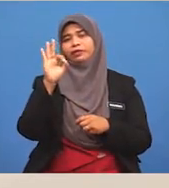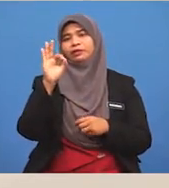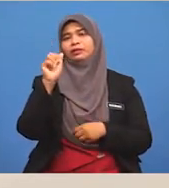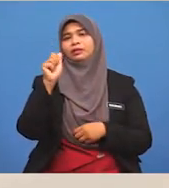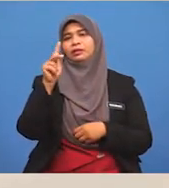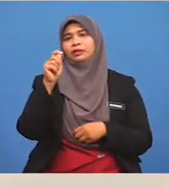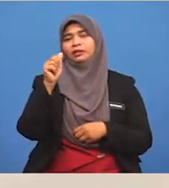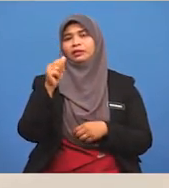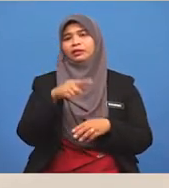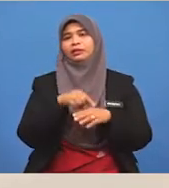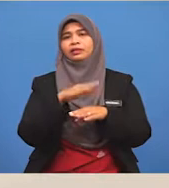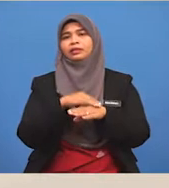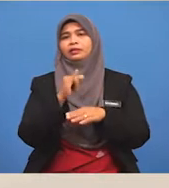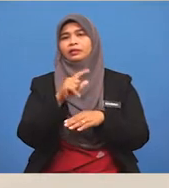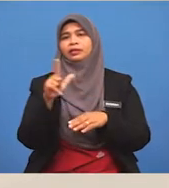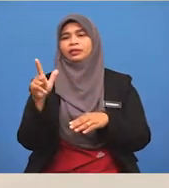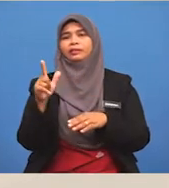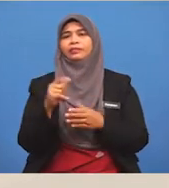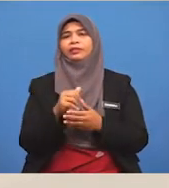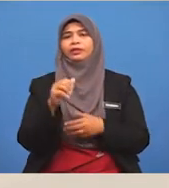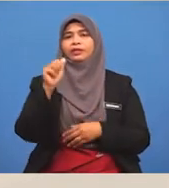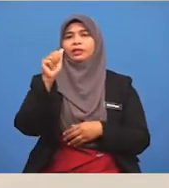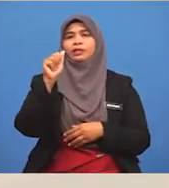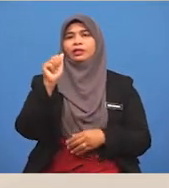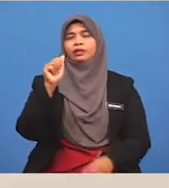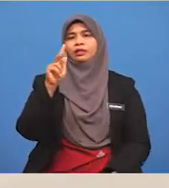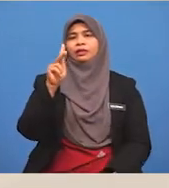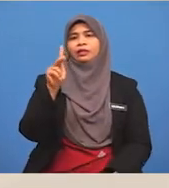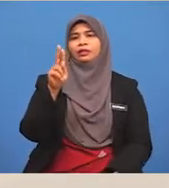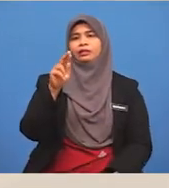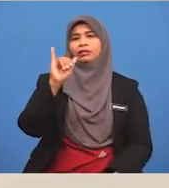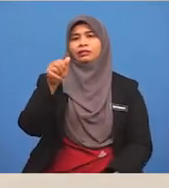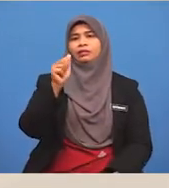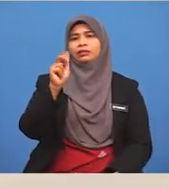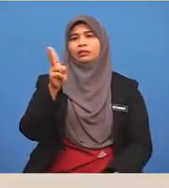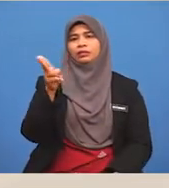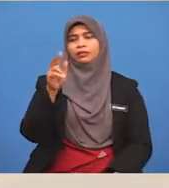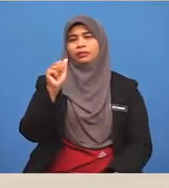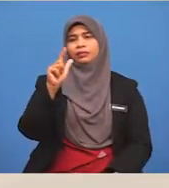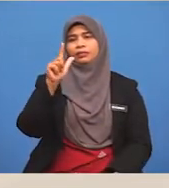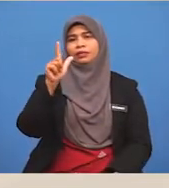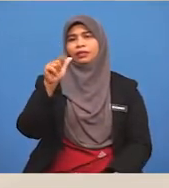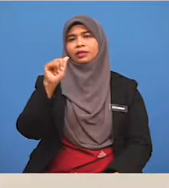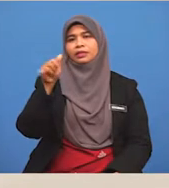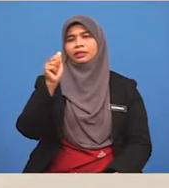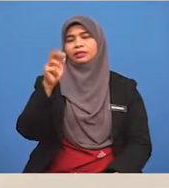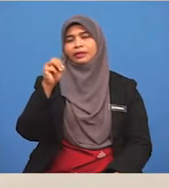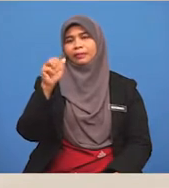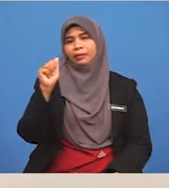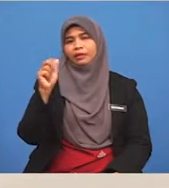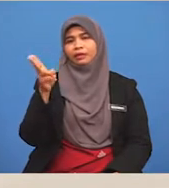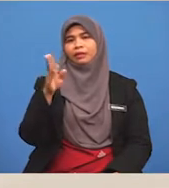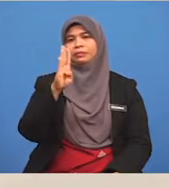bagi fakta di atas ialah A. Akhrajahu al-jama'ah, B. Akhrajahu